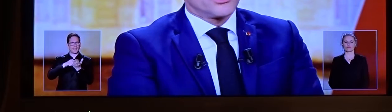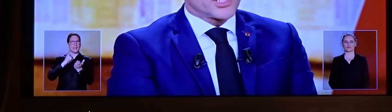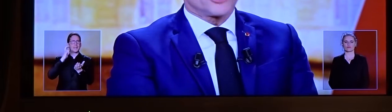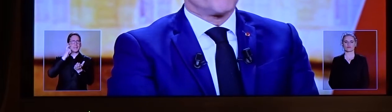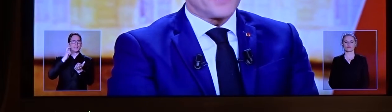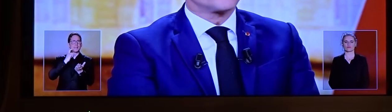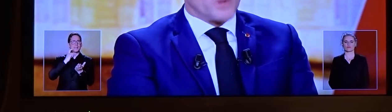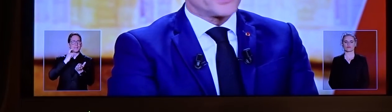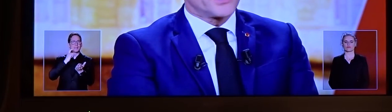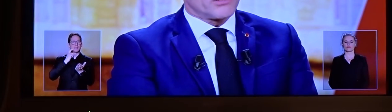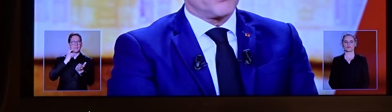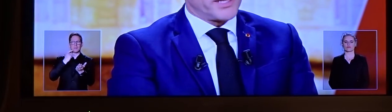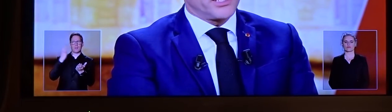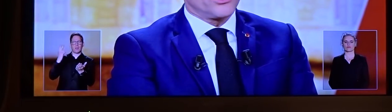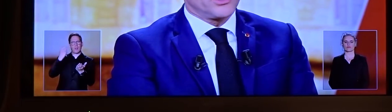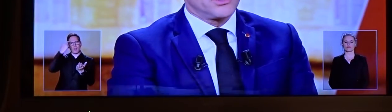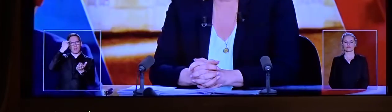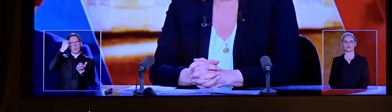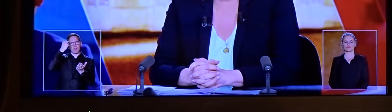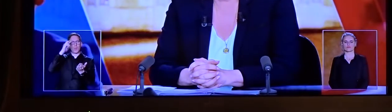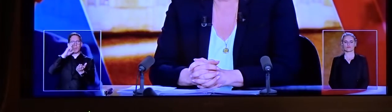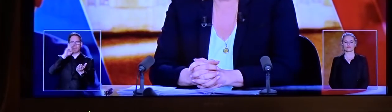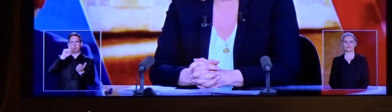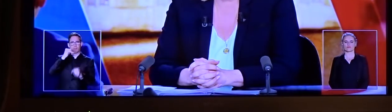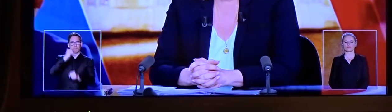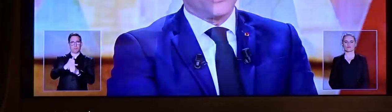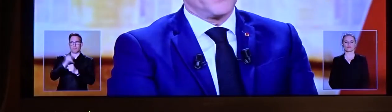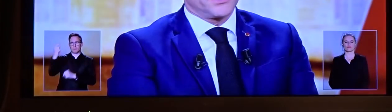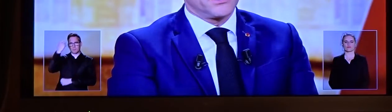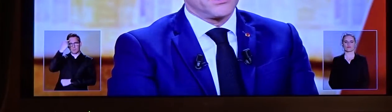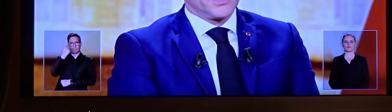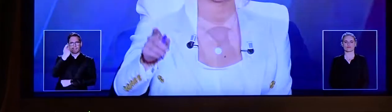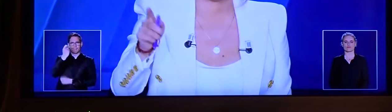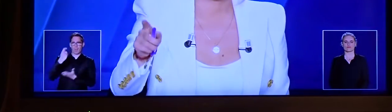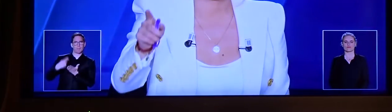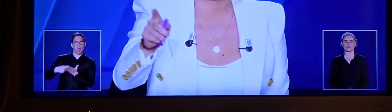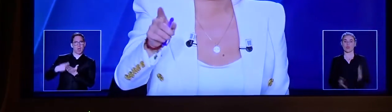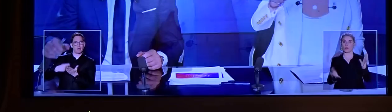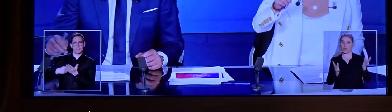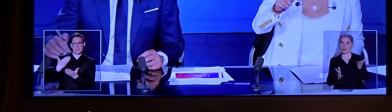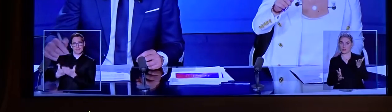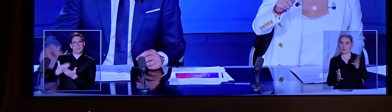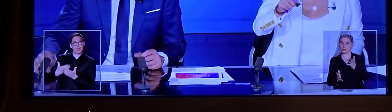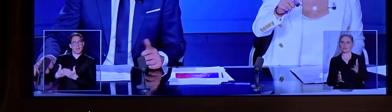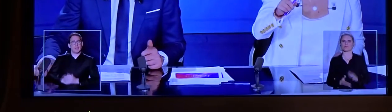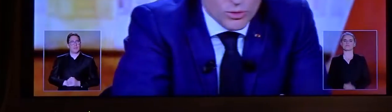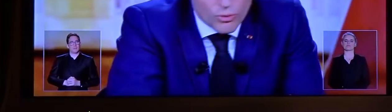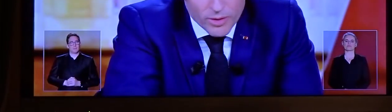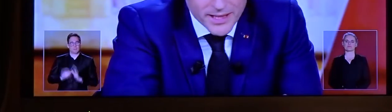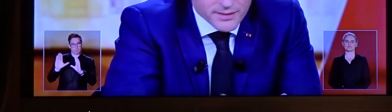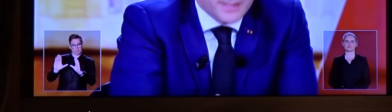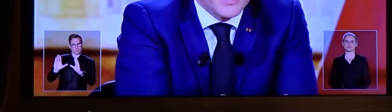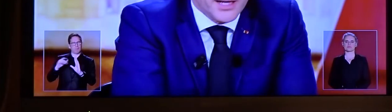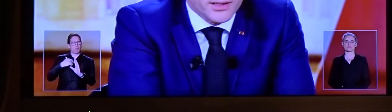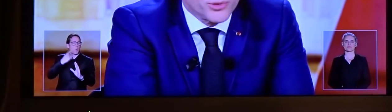à d'autres dirigeants, vous parlez à votre banquier quand vous parlez de la Russie. C'est ça le problème, Madame Le Pen. Alors peut-être que Madame... Et c'est aussi ce qui fait que, on